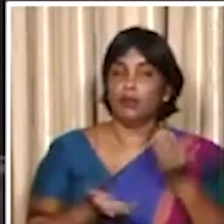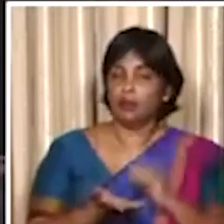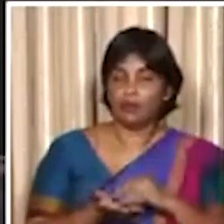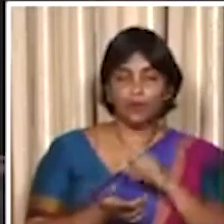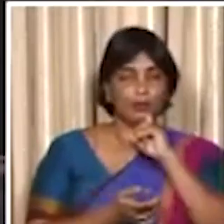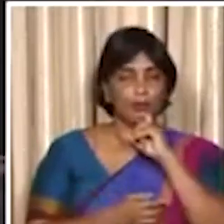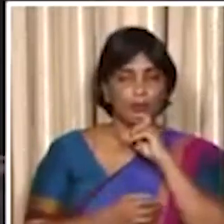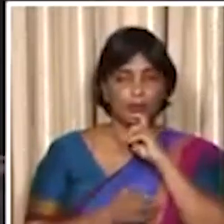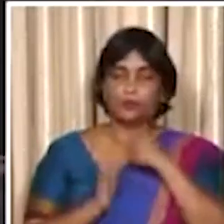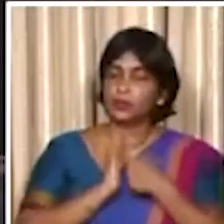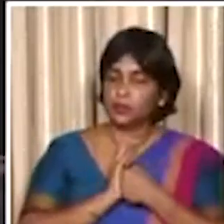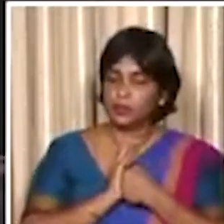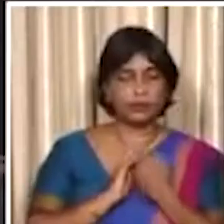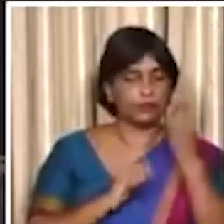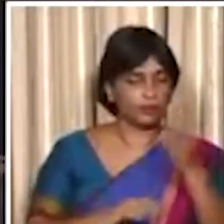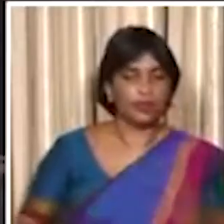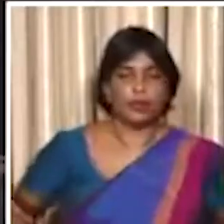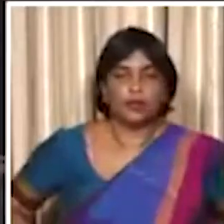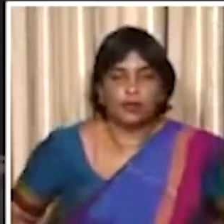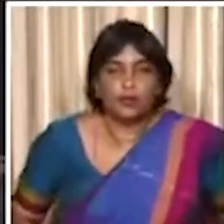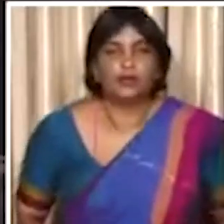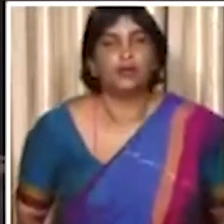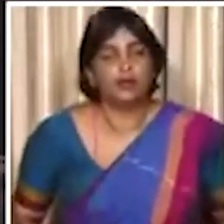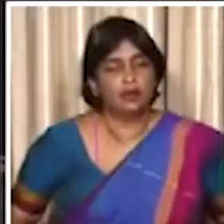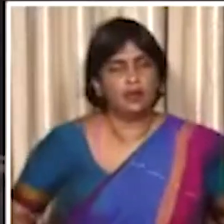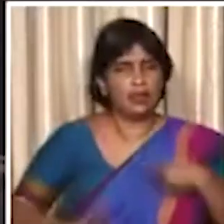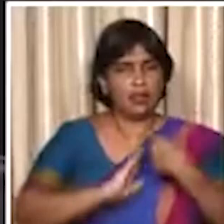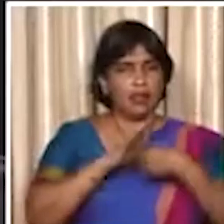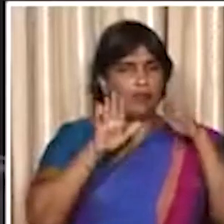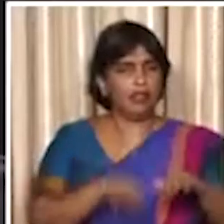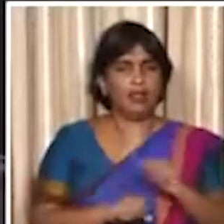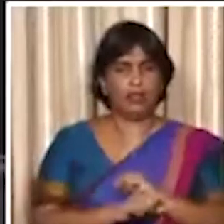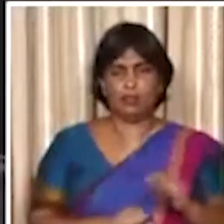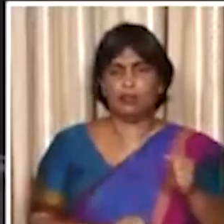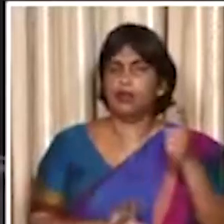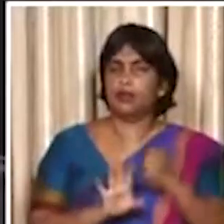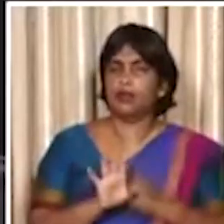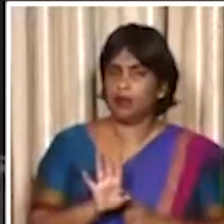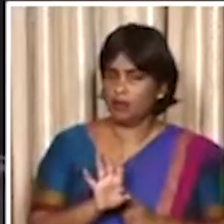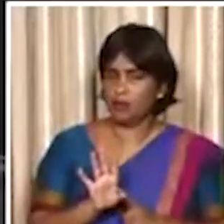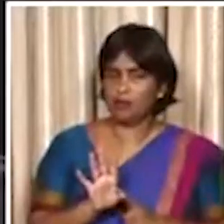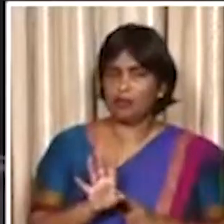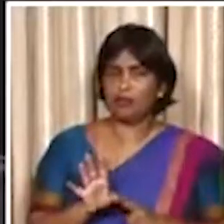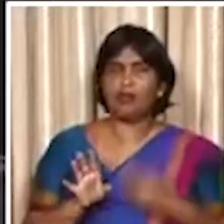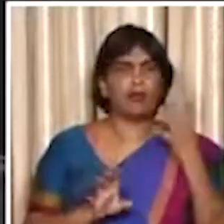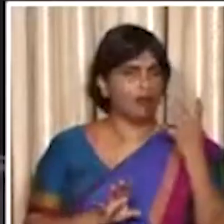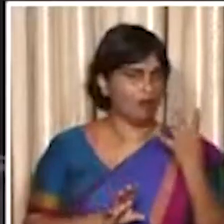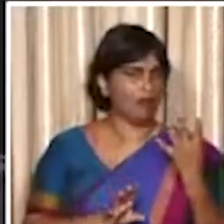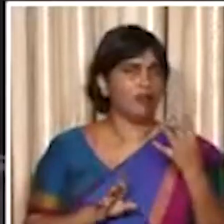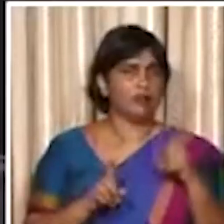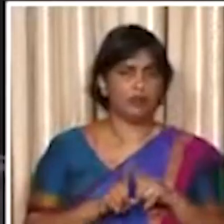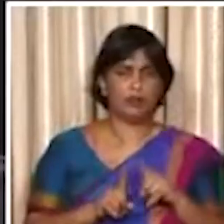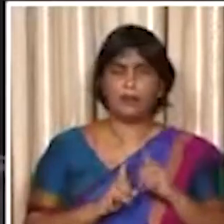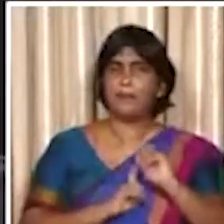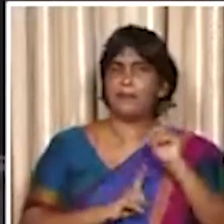ශේෂාධිකරණයට වේ ගෞරවය පුද කරනවා මොකද ශ්‍රී ලාංකිකයෙක් නෝන කෙනෙක් වසර මඟතන්නේ හතරකට ආසන්න කාලයක්